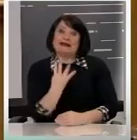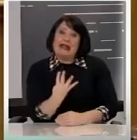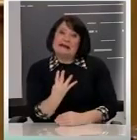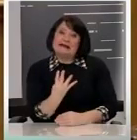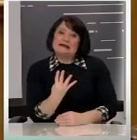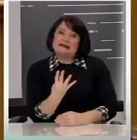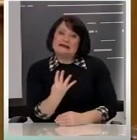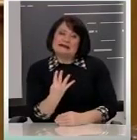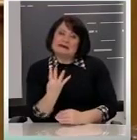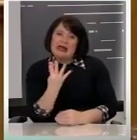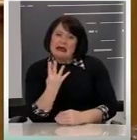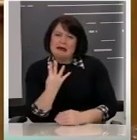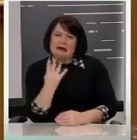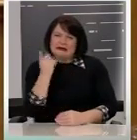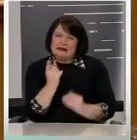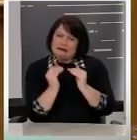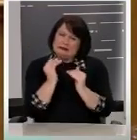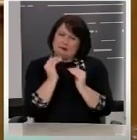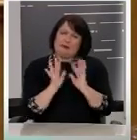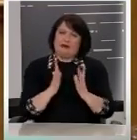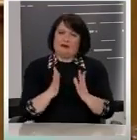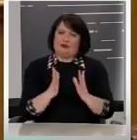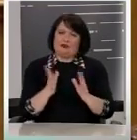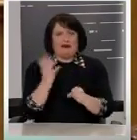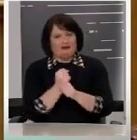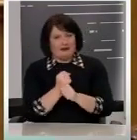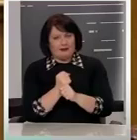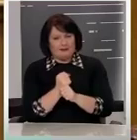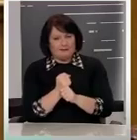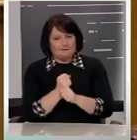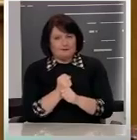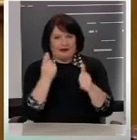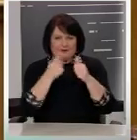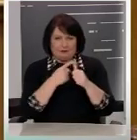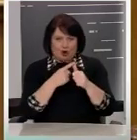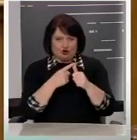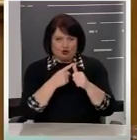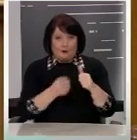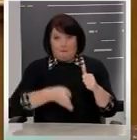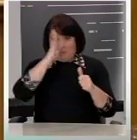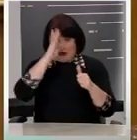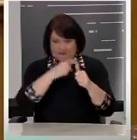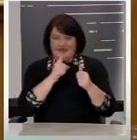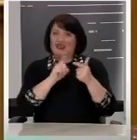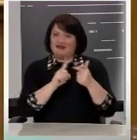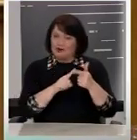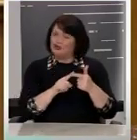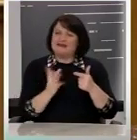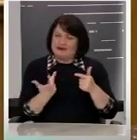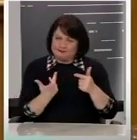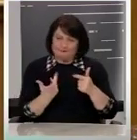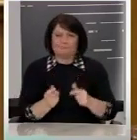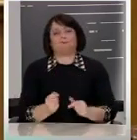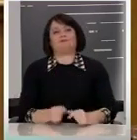λίγο πάνω από το 4. Αυτή είναι η πρώτη πληγή. Η δεύτερη πληγή είναι